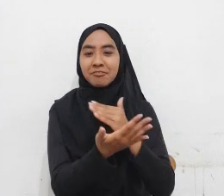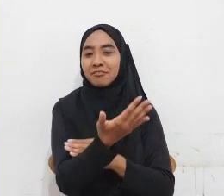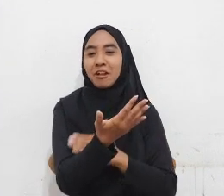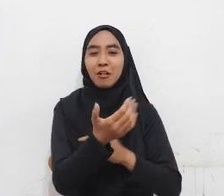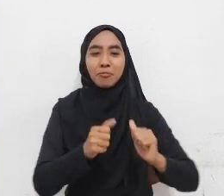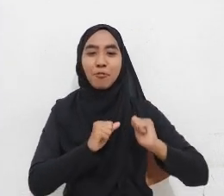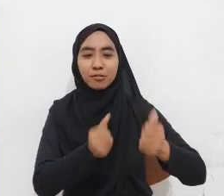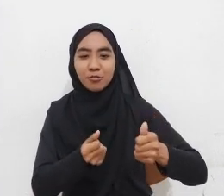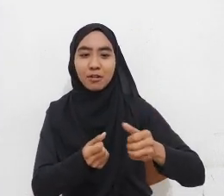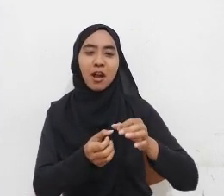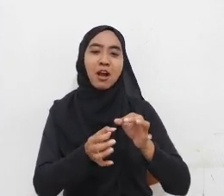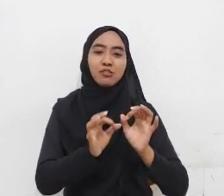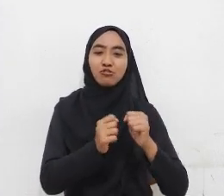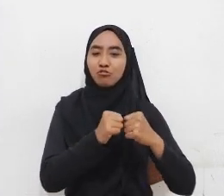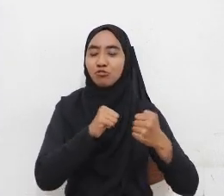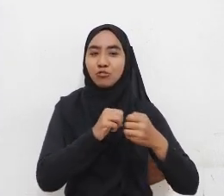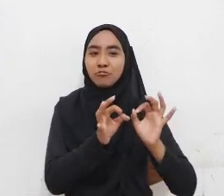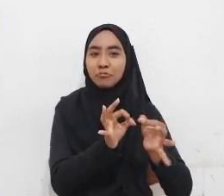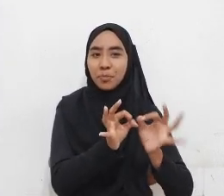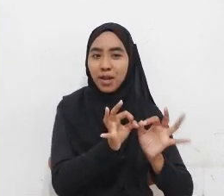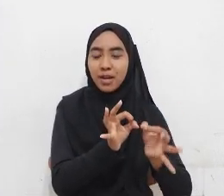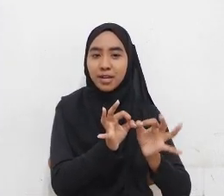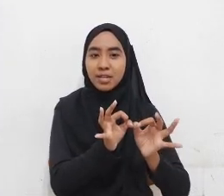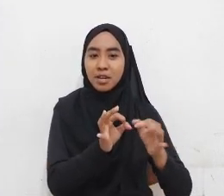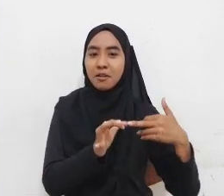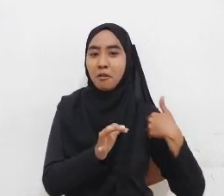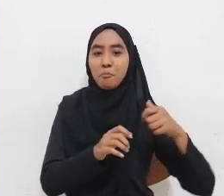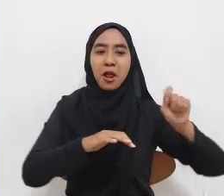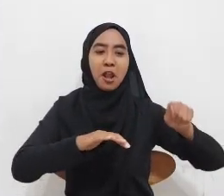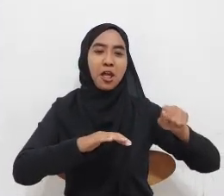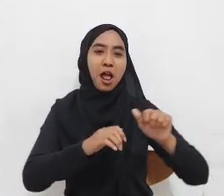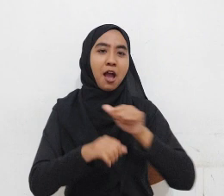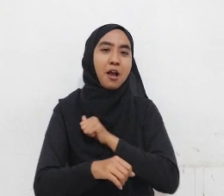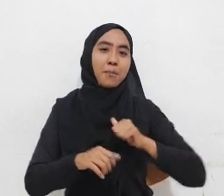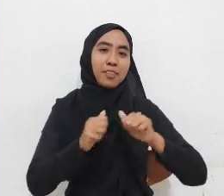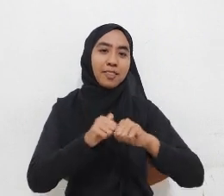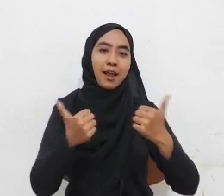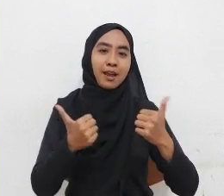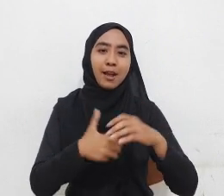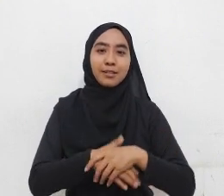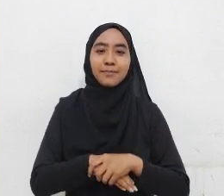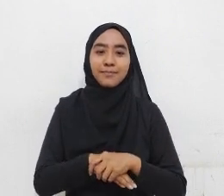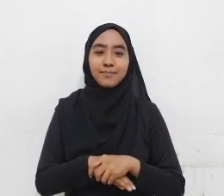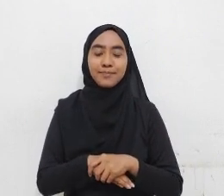Demikian persyaratan pengajuan perkara dengan peraga berbahasa isyarat di Pengadilan